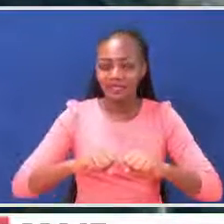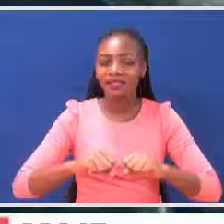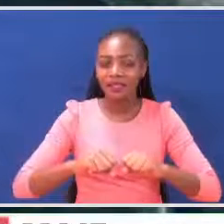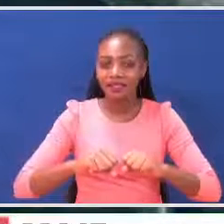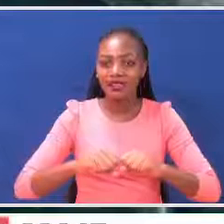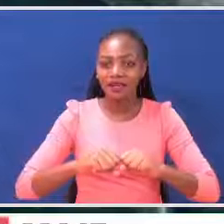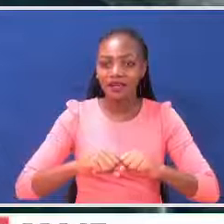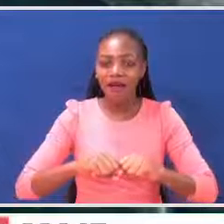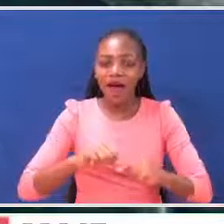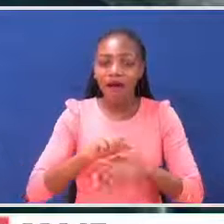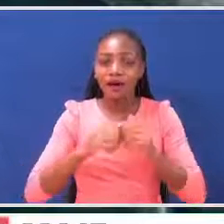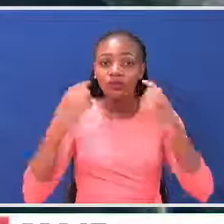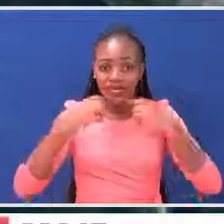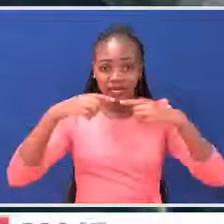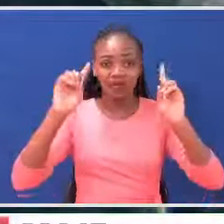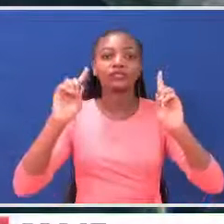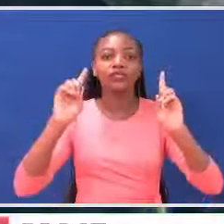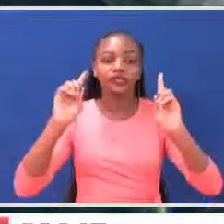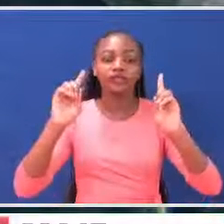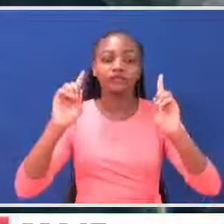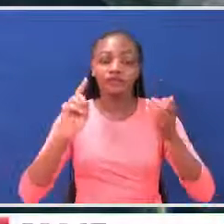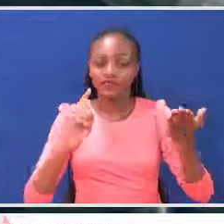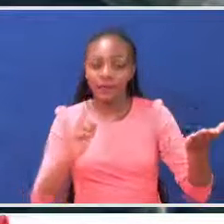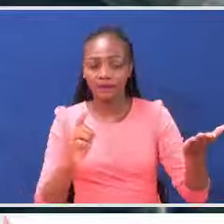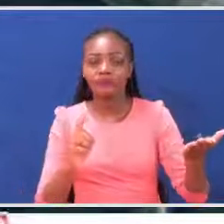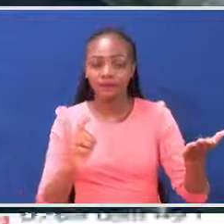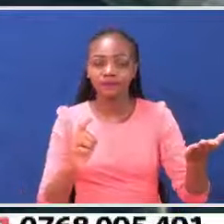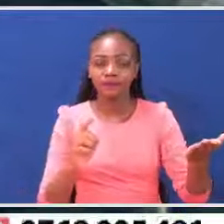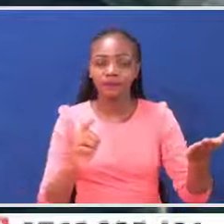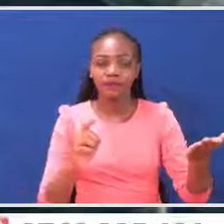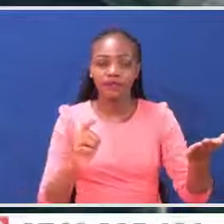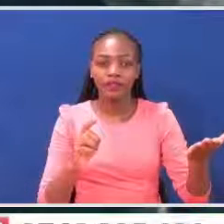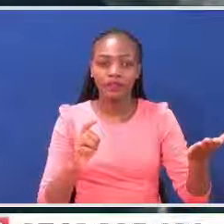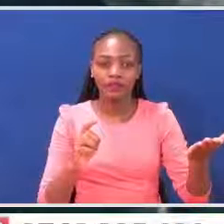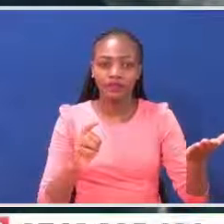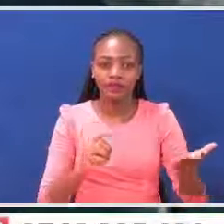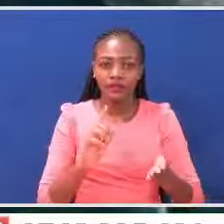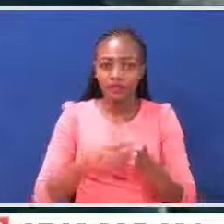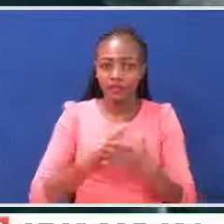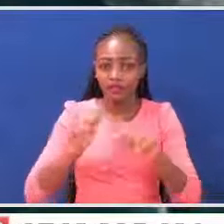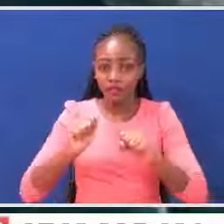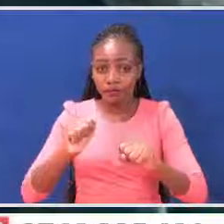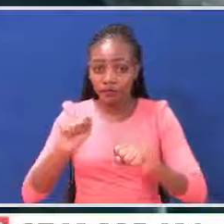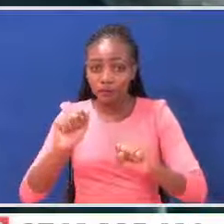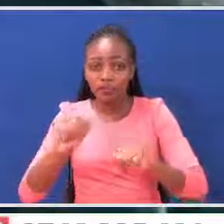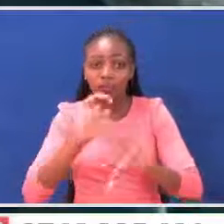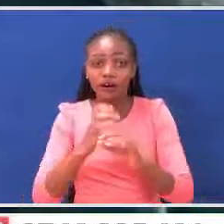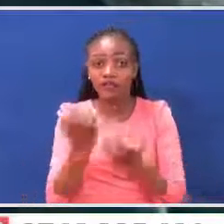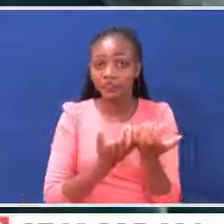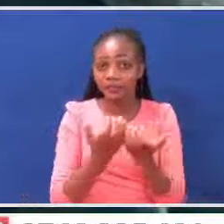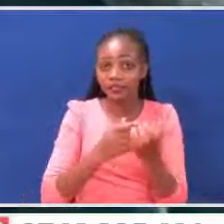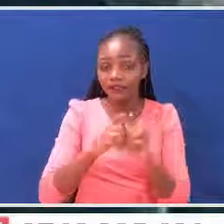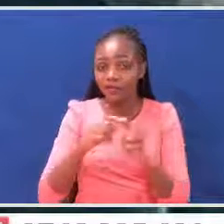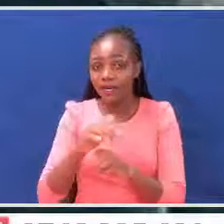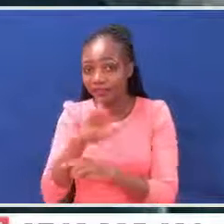an announcement on new containment measures for Nakuru that will affect businesses and other